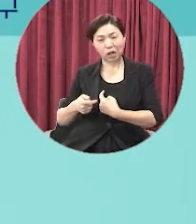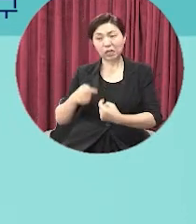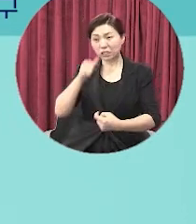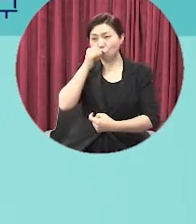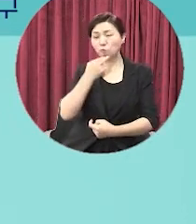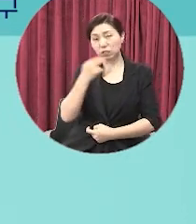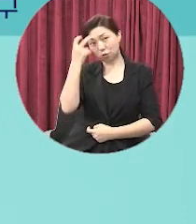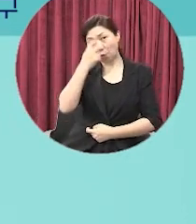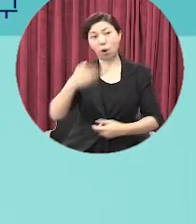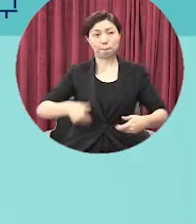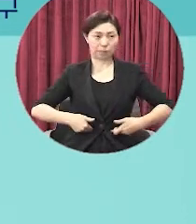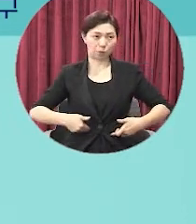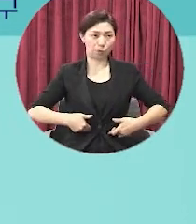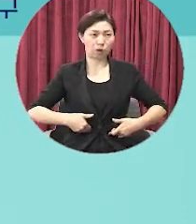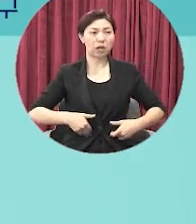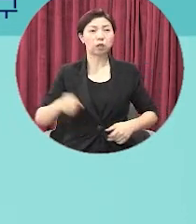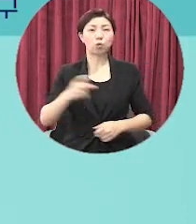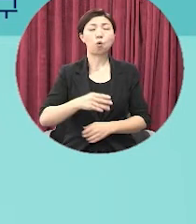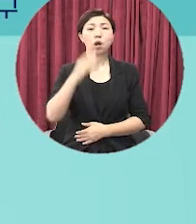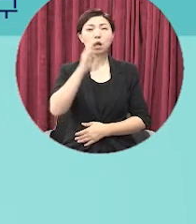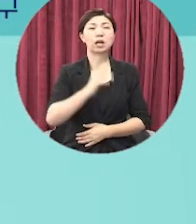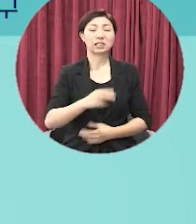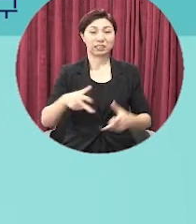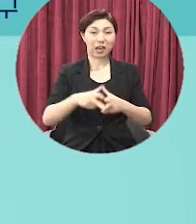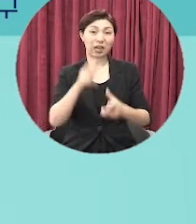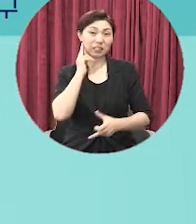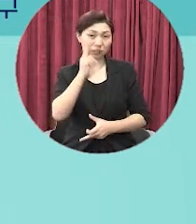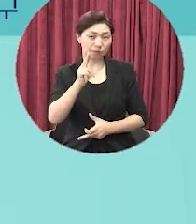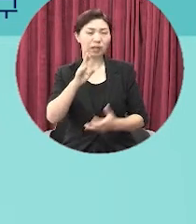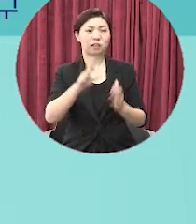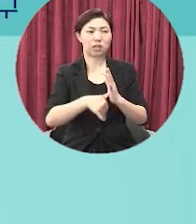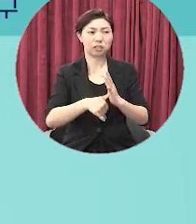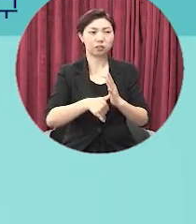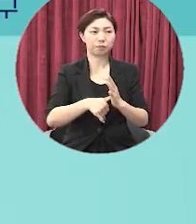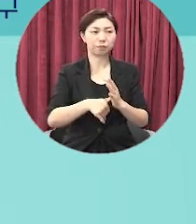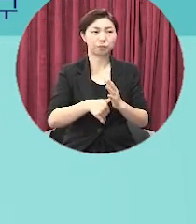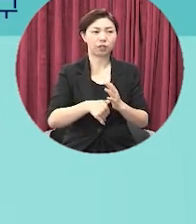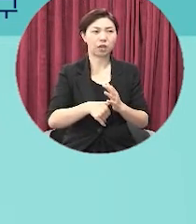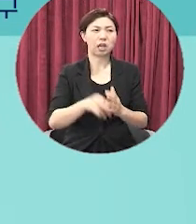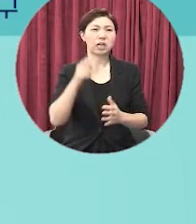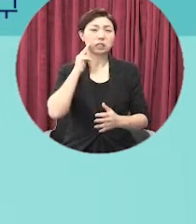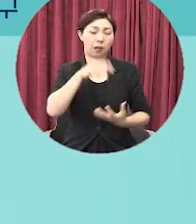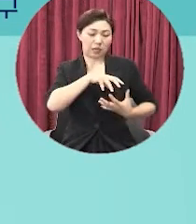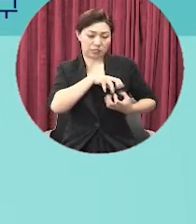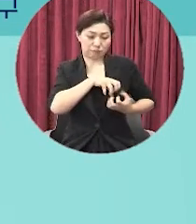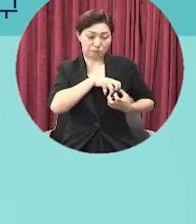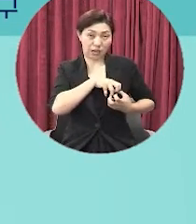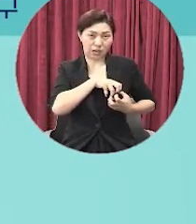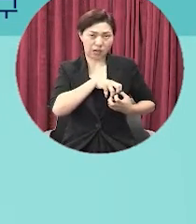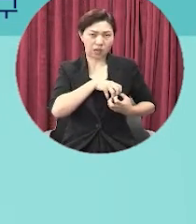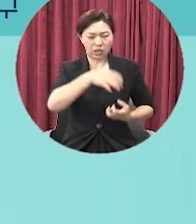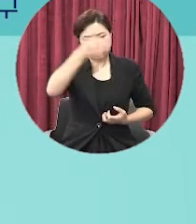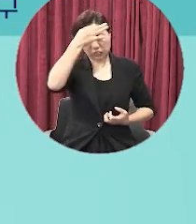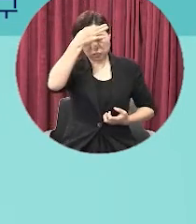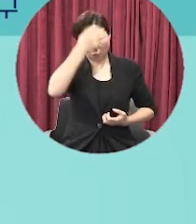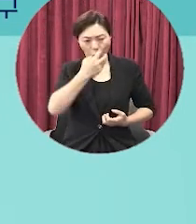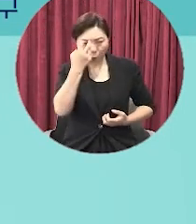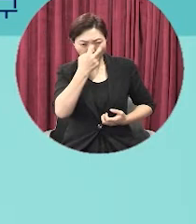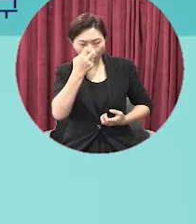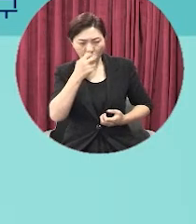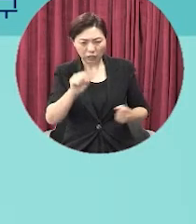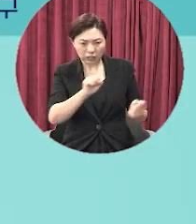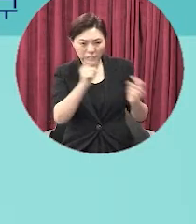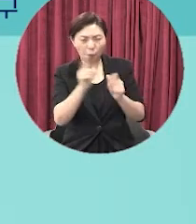어 중증 같은 경우에 있어서는 지체는 우리 근이영양증 한 아들 같은 경우에 선실 백인 모니터링 그리고 재화 딛고 필요할